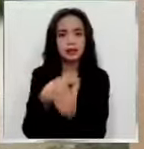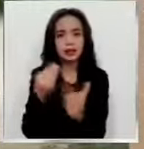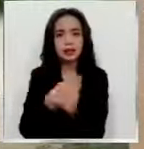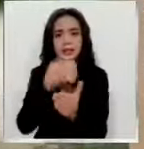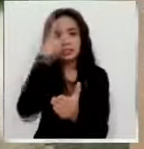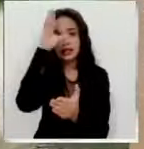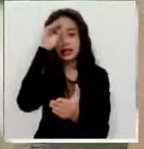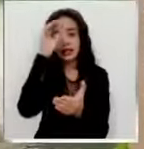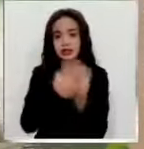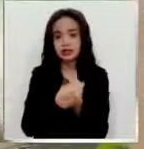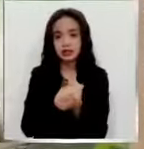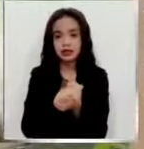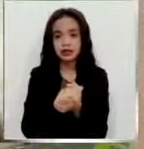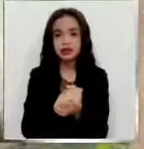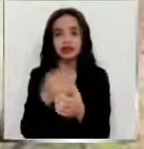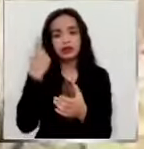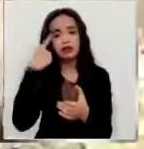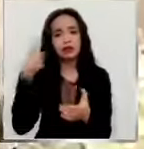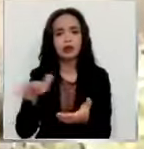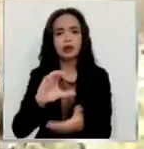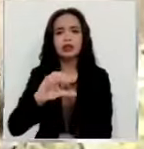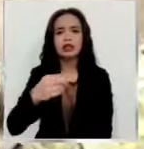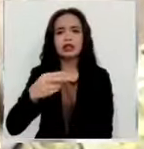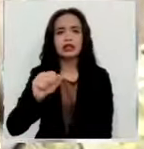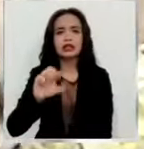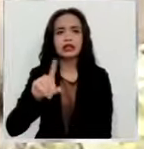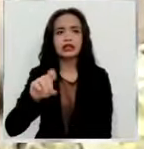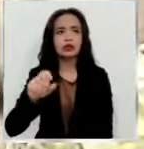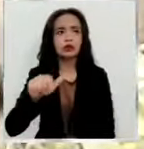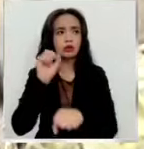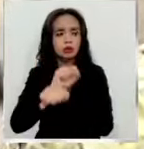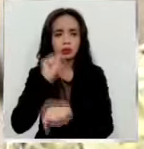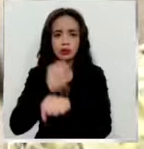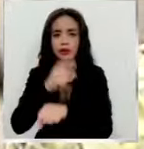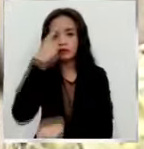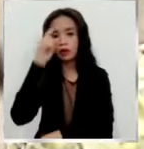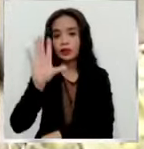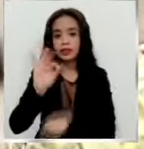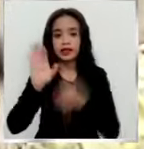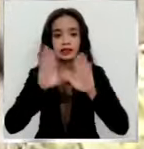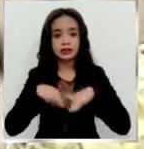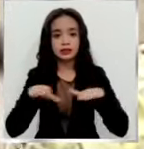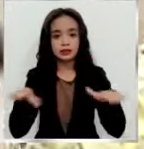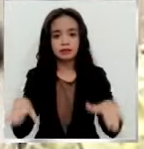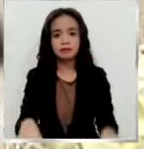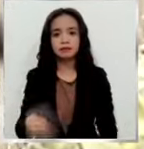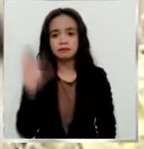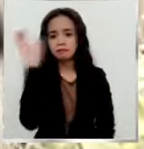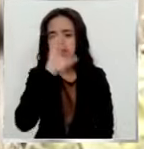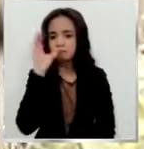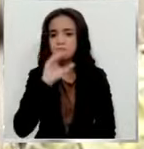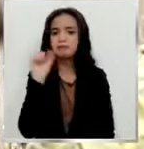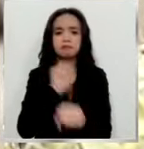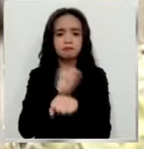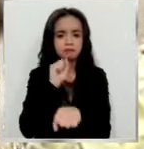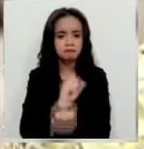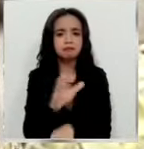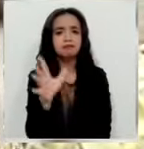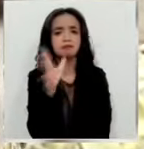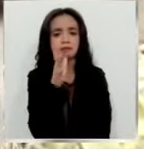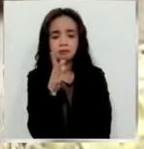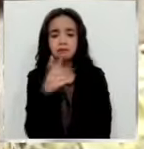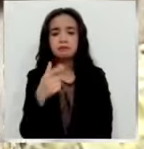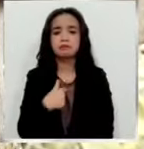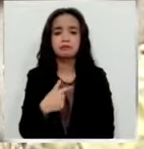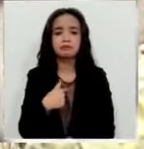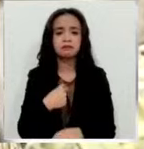sa pangangailangan ng kanyang 9 na anak. Man ang pangita si papa nila, tiyan mo lang ng panguling. Kung sino yung makakatawag sa kay papa nila nga maubra,